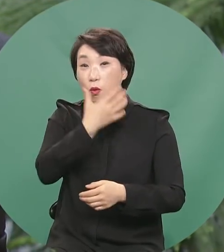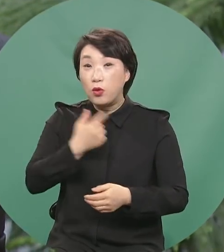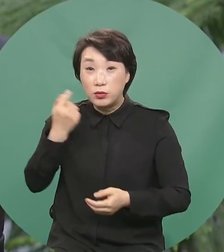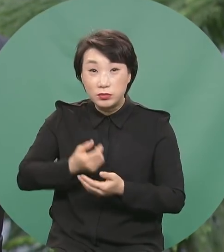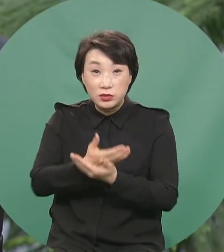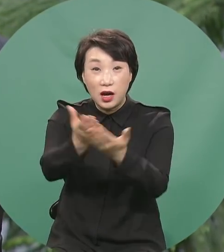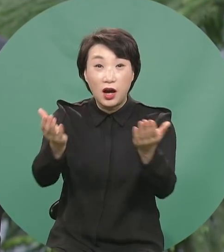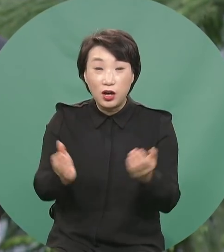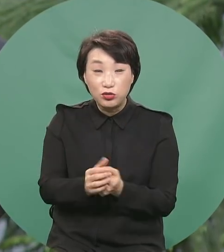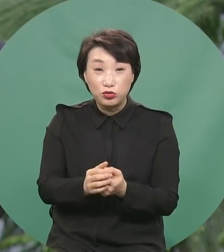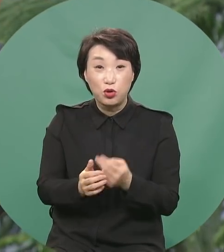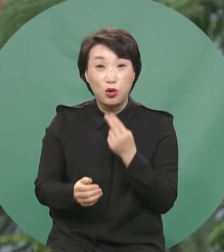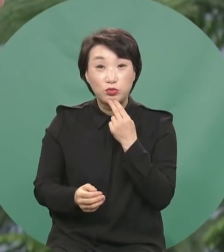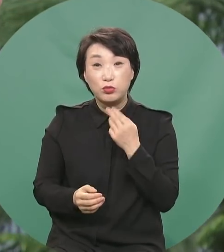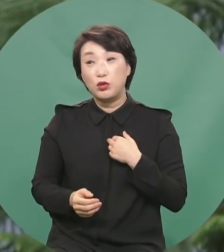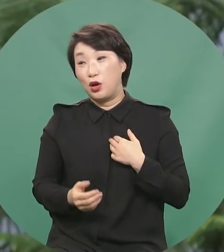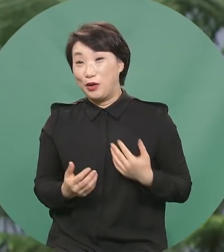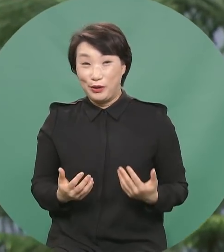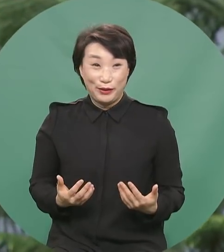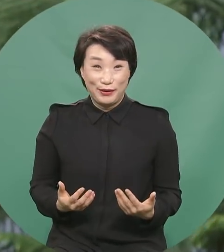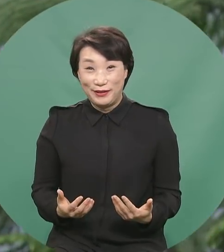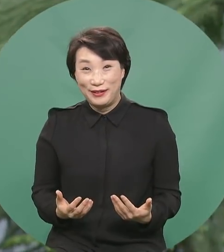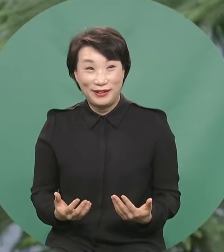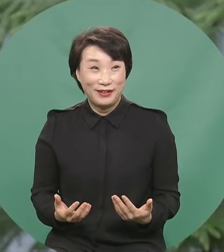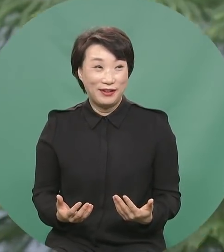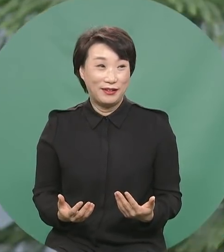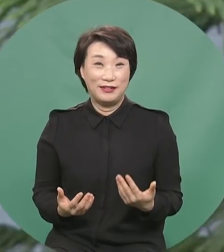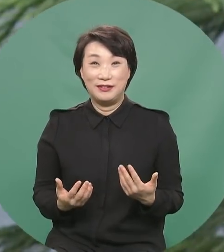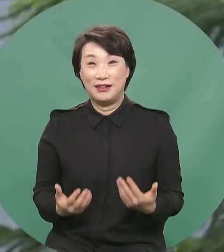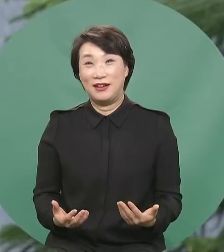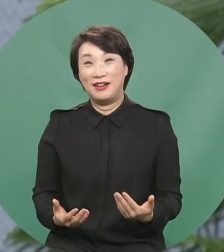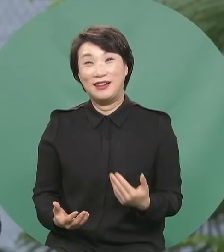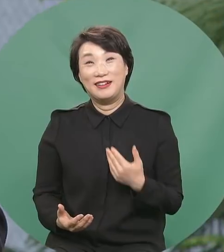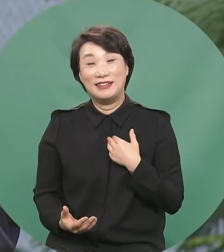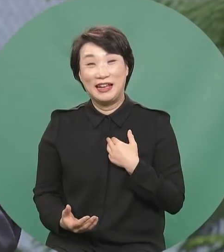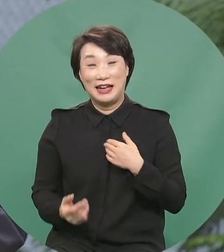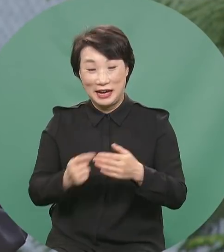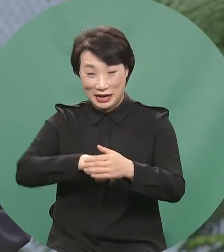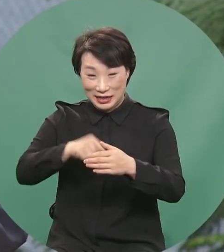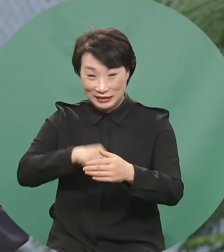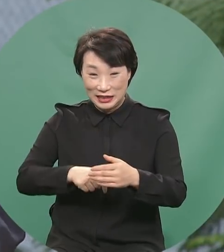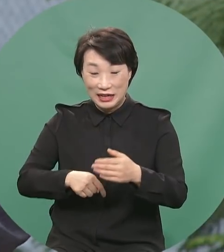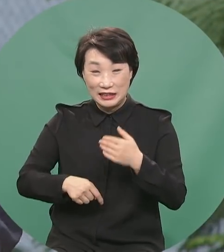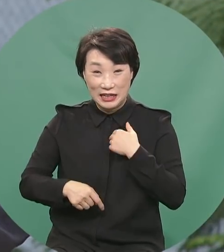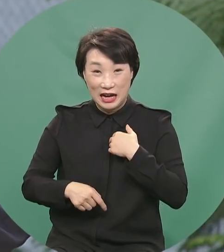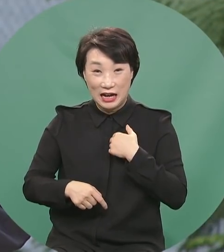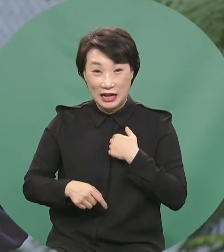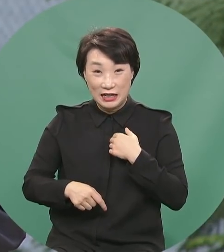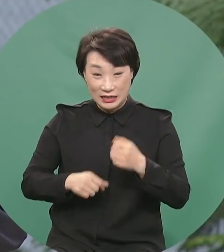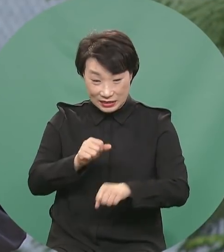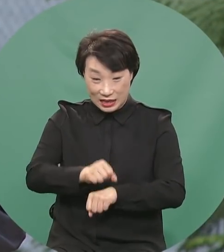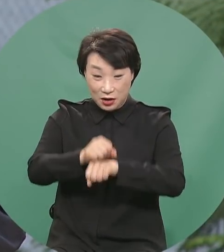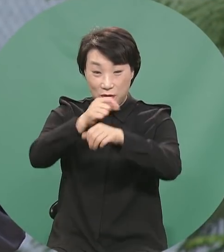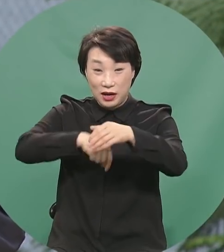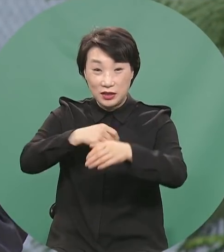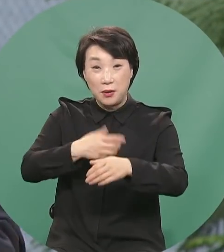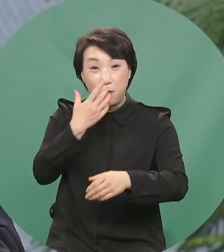나눠주는 보급소가 되지 못한다면 과연 내 속에, 나라는 창고 속에